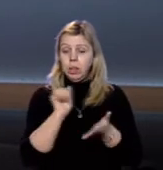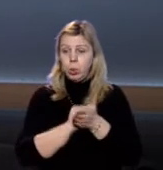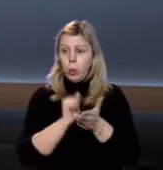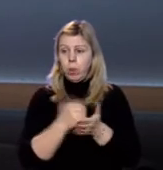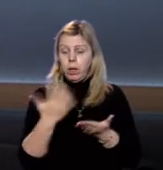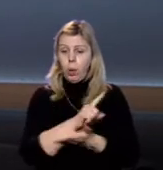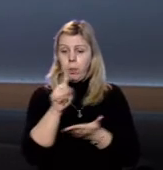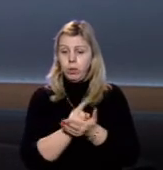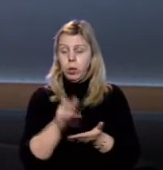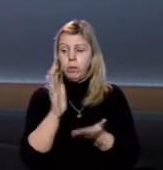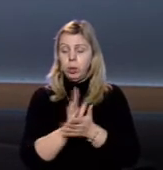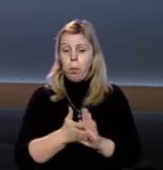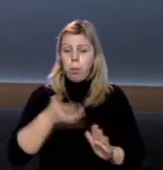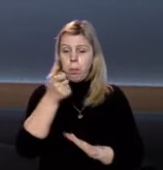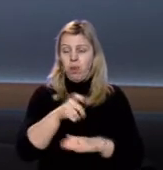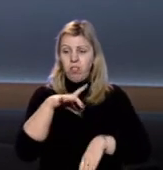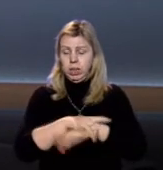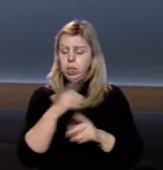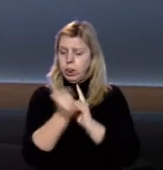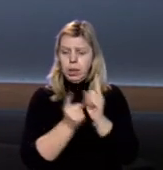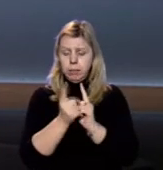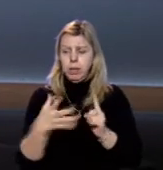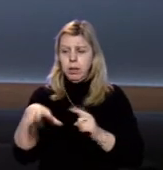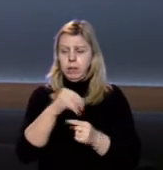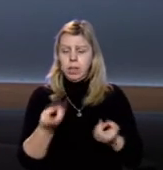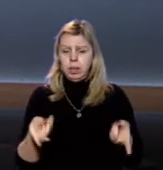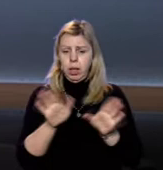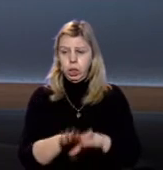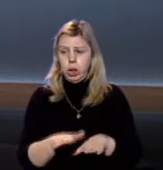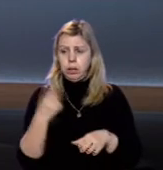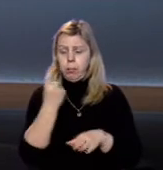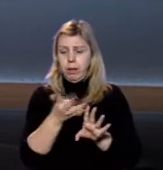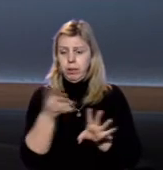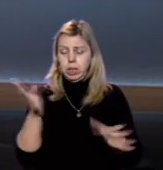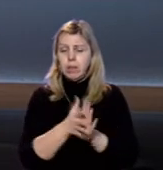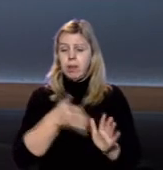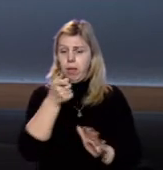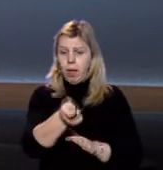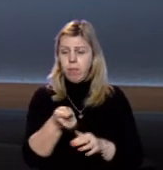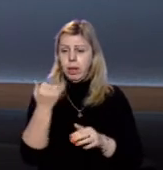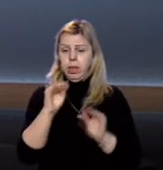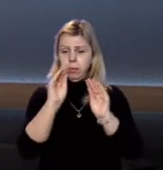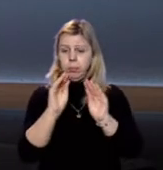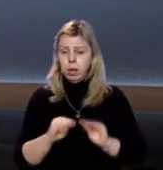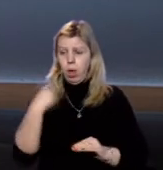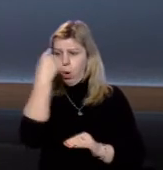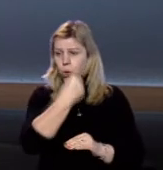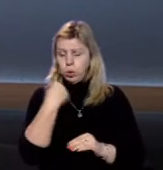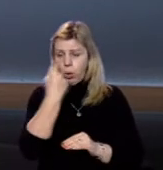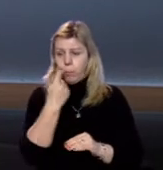документів, які обов'язково мають бути подані, він фактично не змінився. Це все ж таки залишається в першу чергу заява і декларація особи